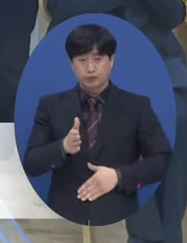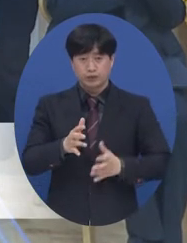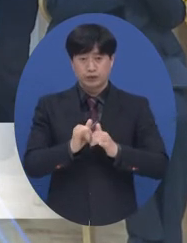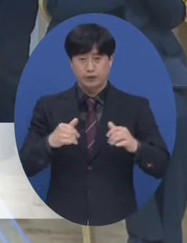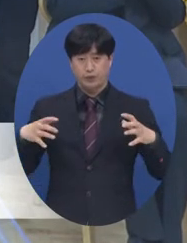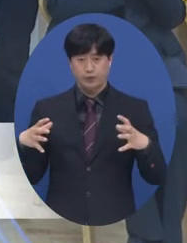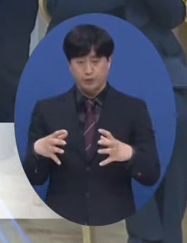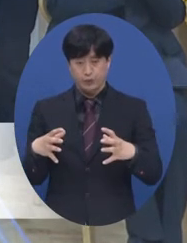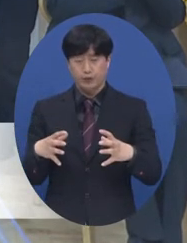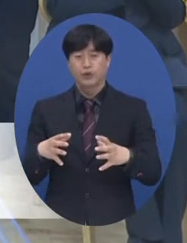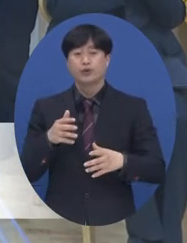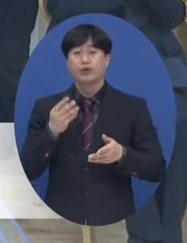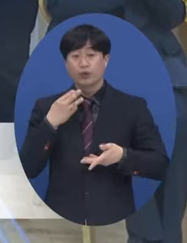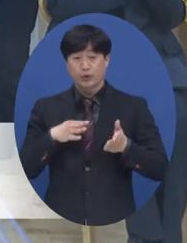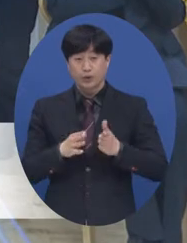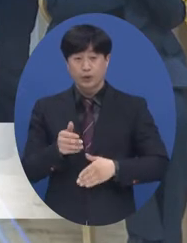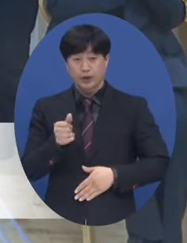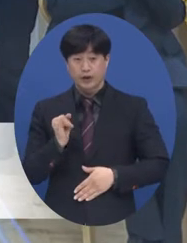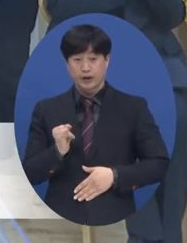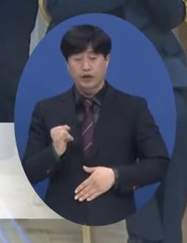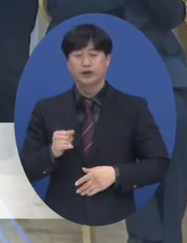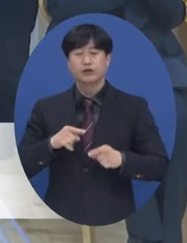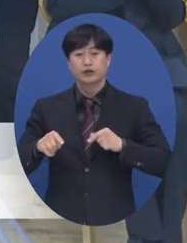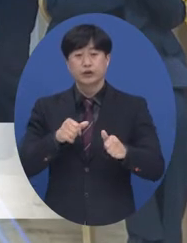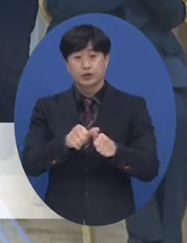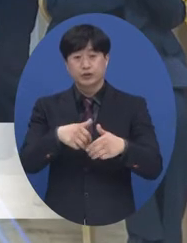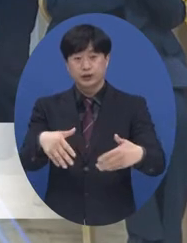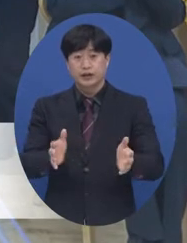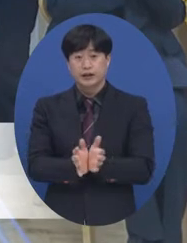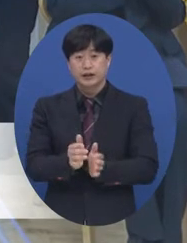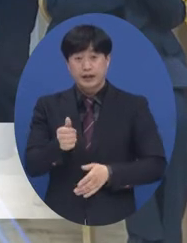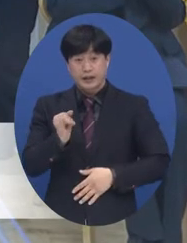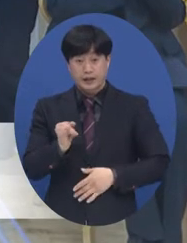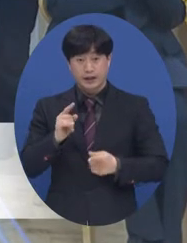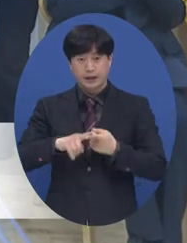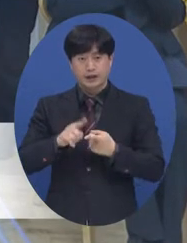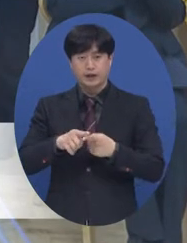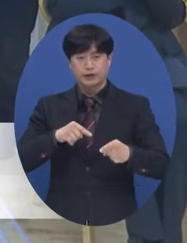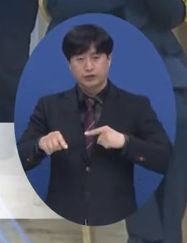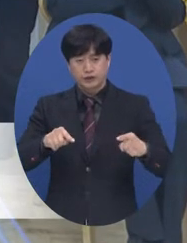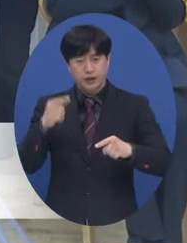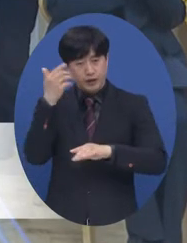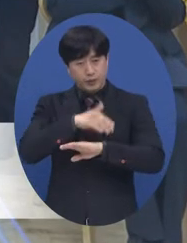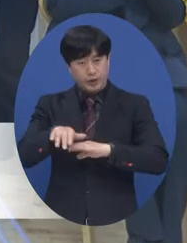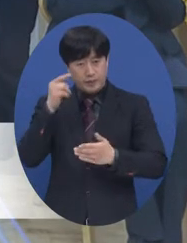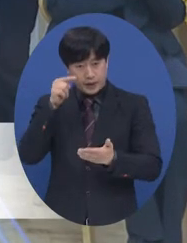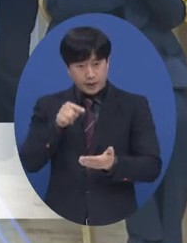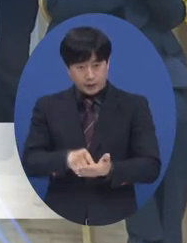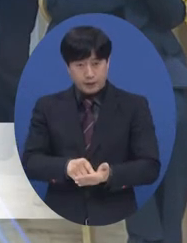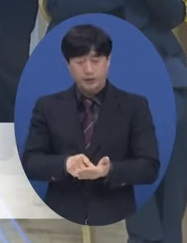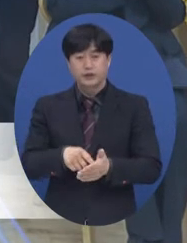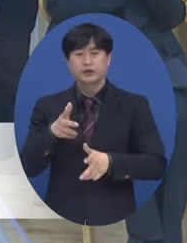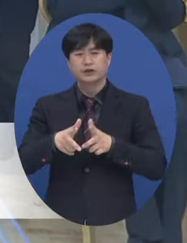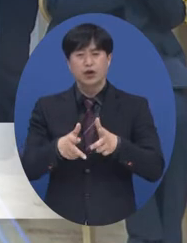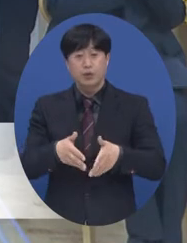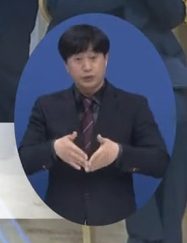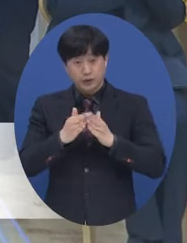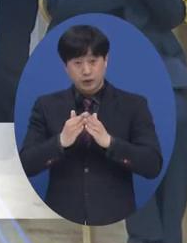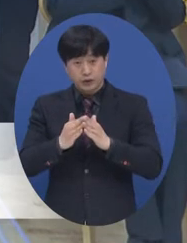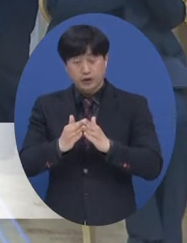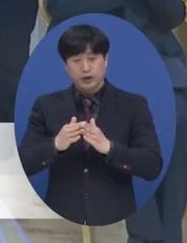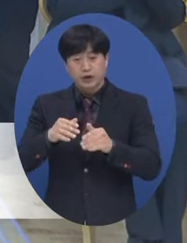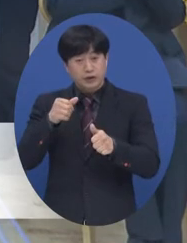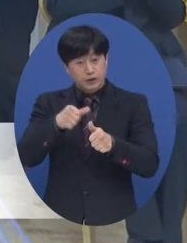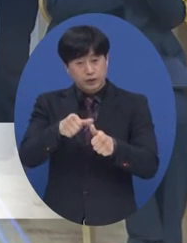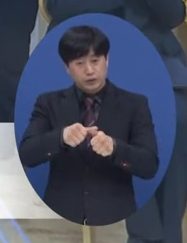구성된 경기도 인공지능 정책 자문단 은 인공지능에 관한 정책 기획 와 발굴 그리고 사업 구체화 를 위한